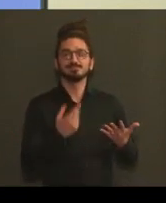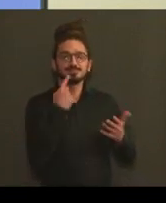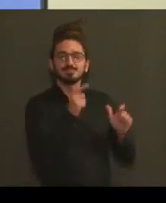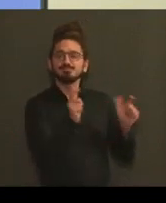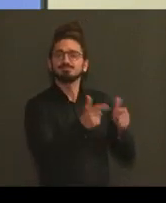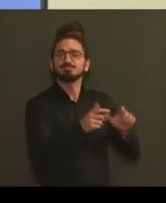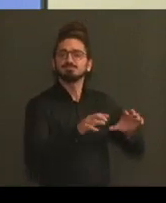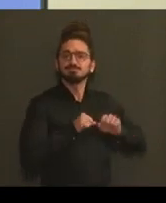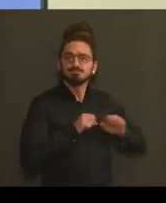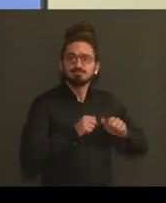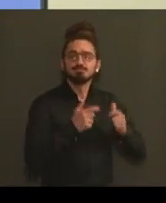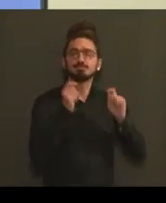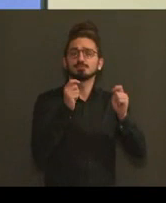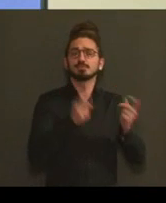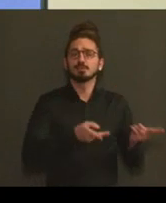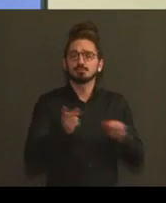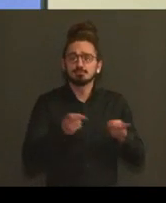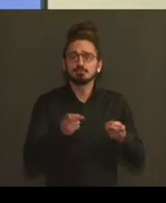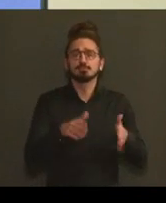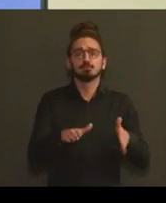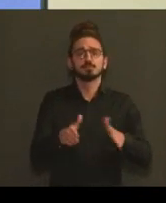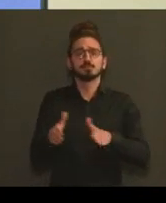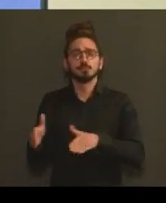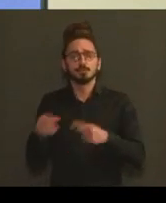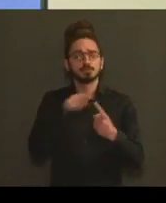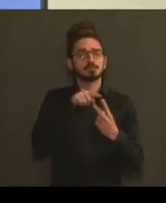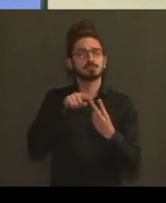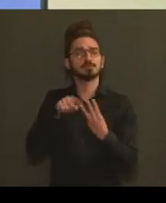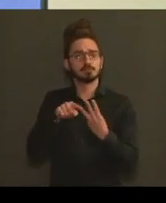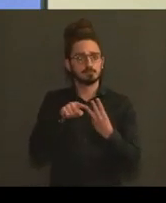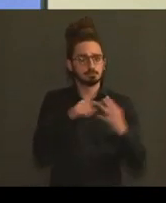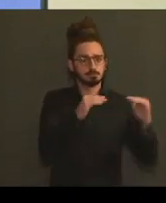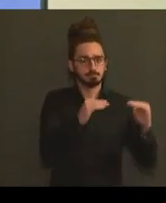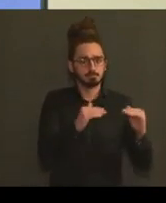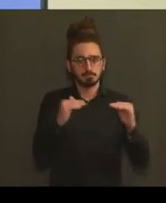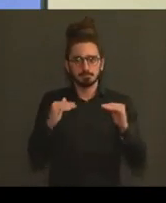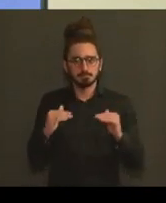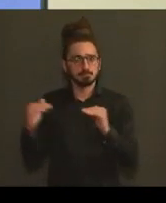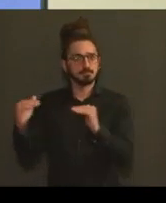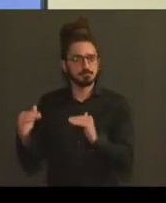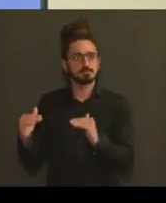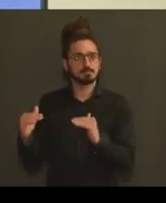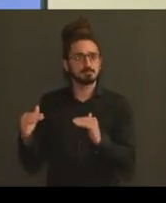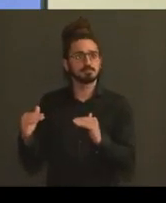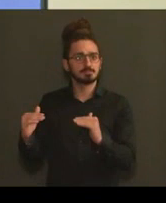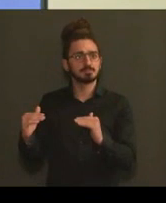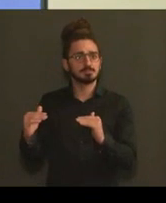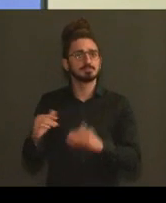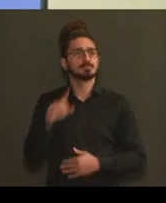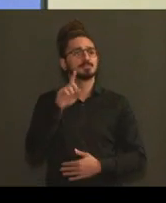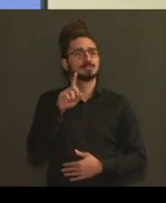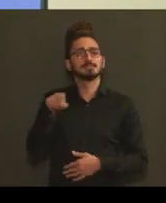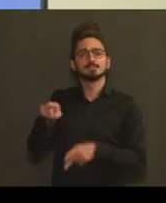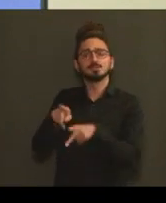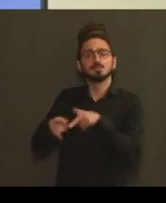les décès sont tous encore en diminution. Cependant, le nombre de patients en soins intensifs ne